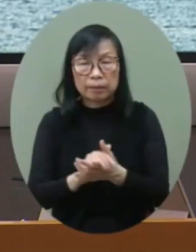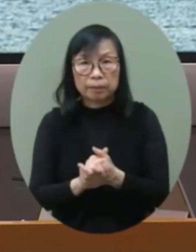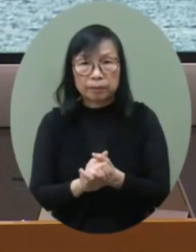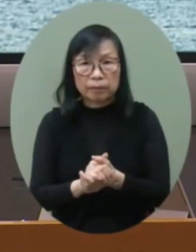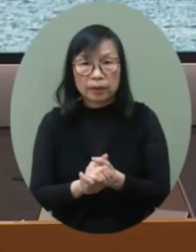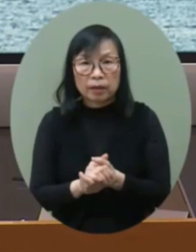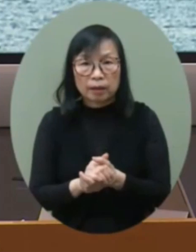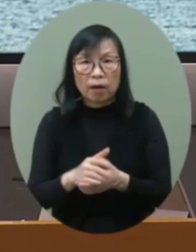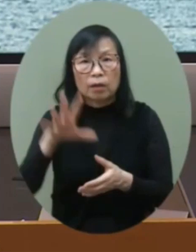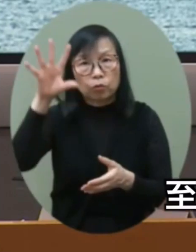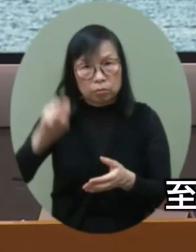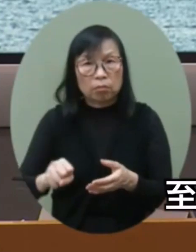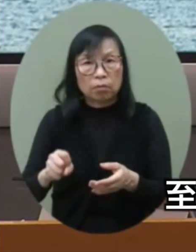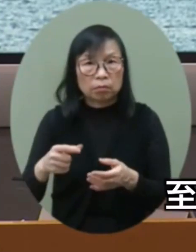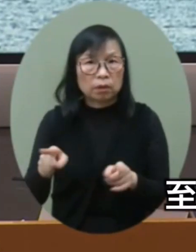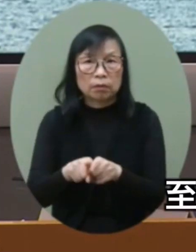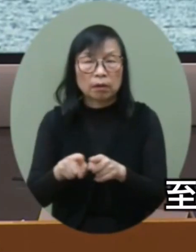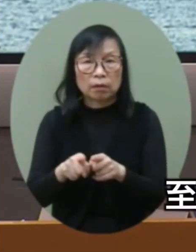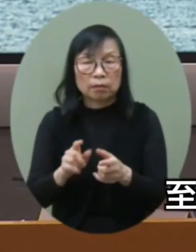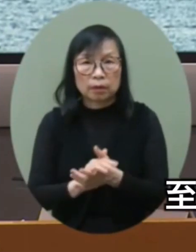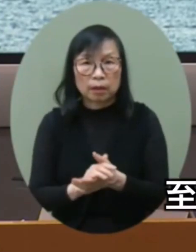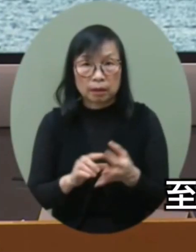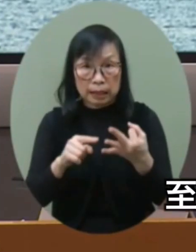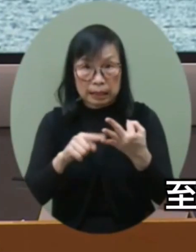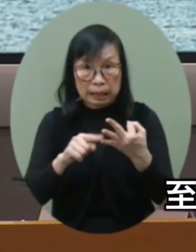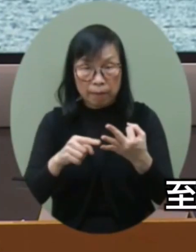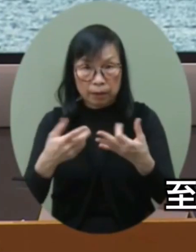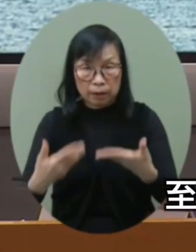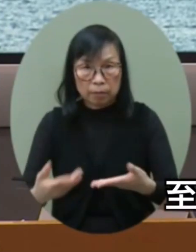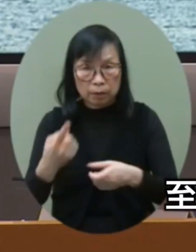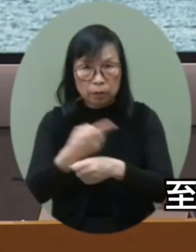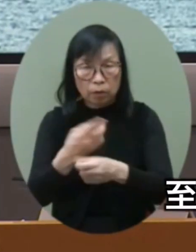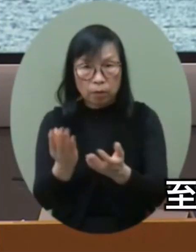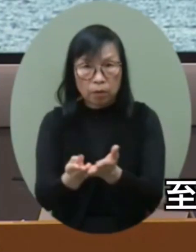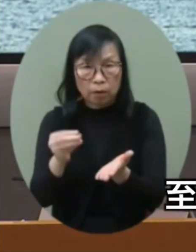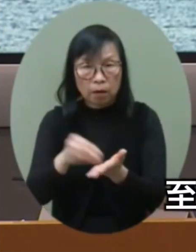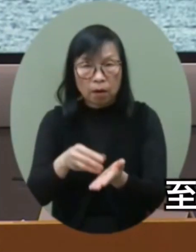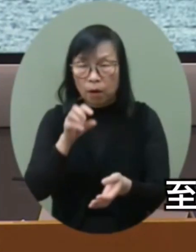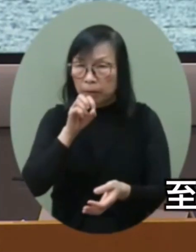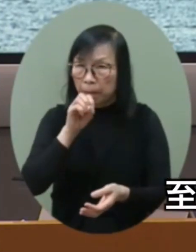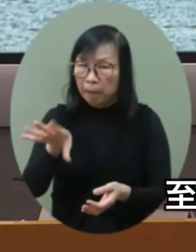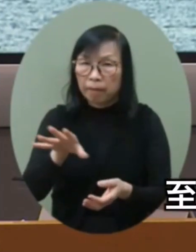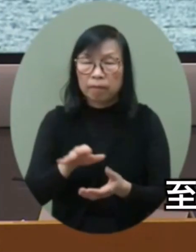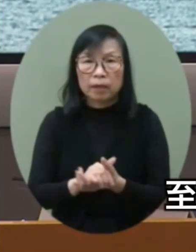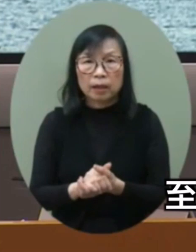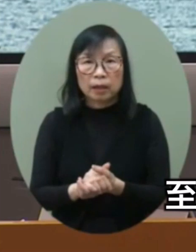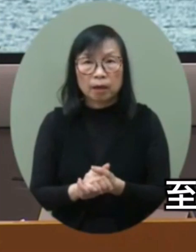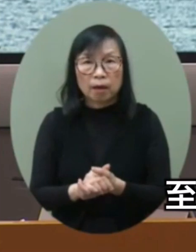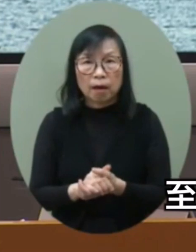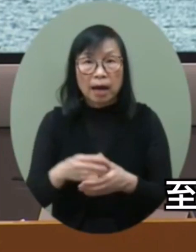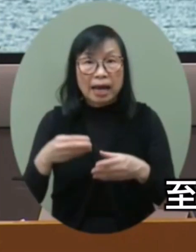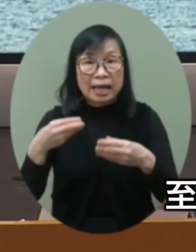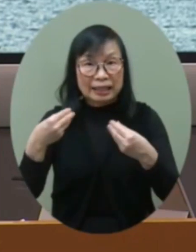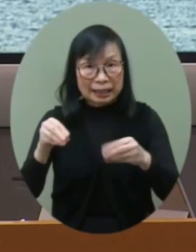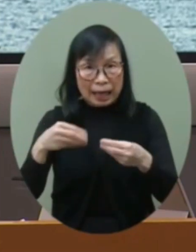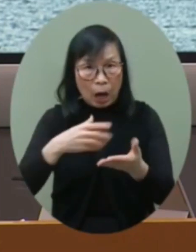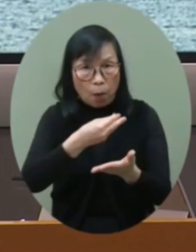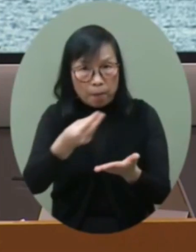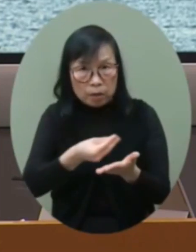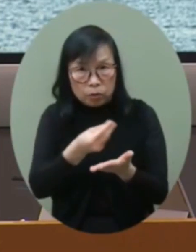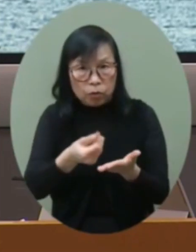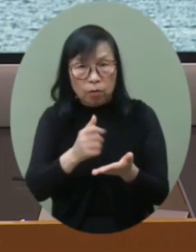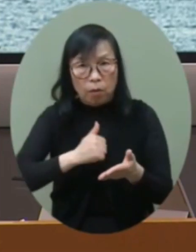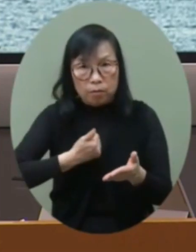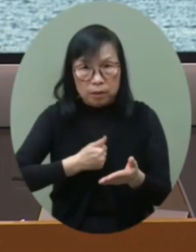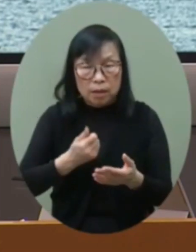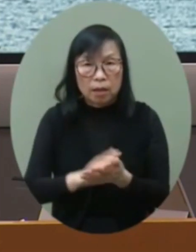係基本上全日都會一齊啦。咁第三宗今日初步陽性嘅個案咧，我哋就問翻佢係一名教美術嘅老師。咁佢